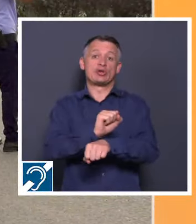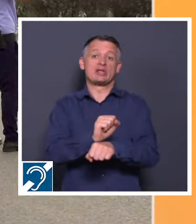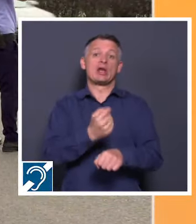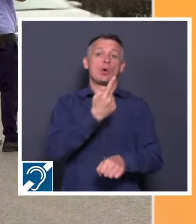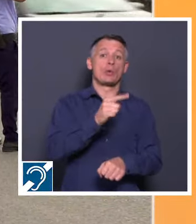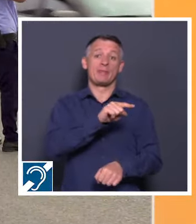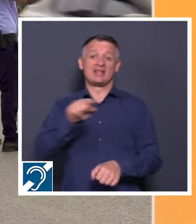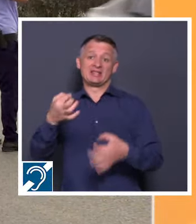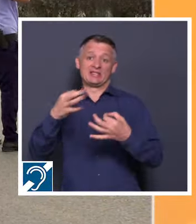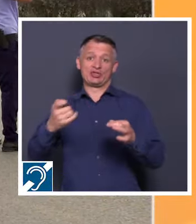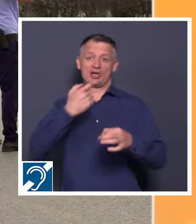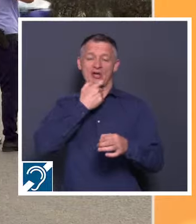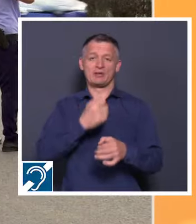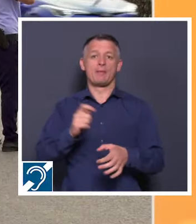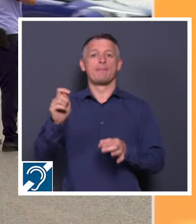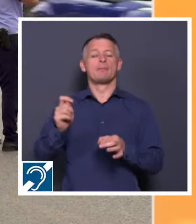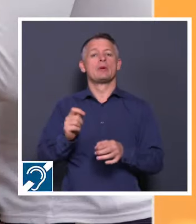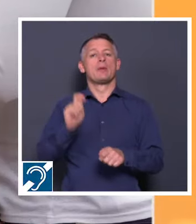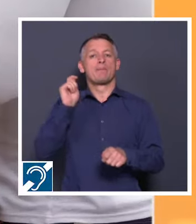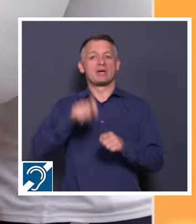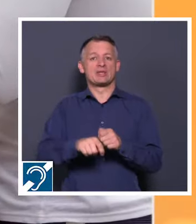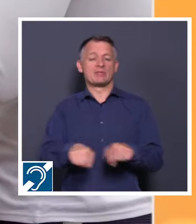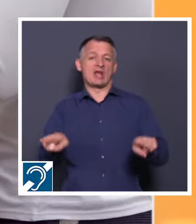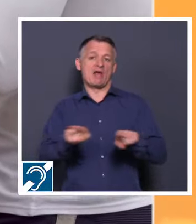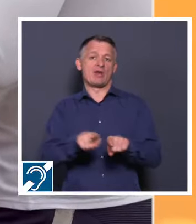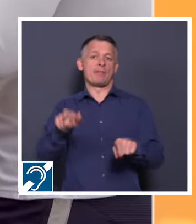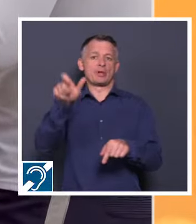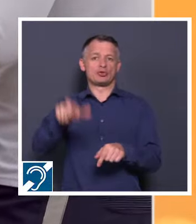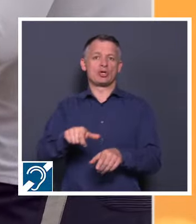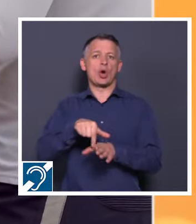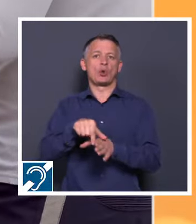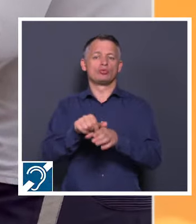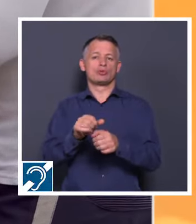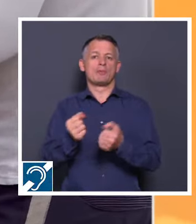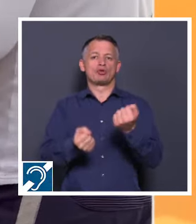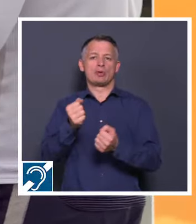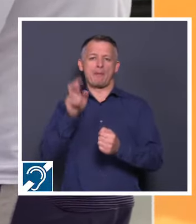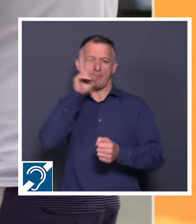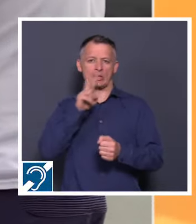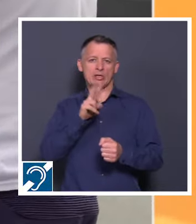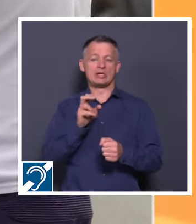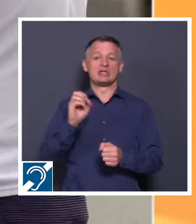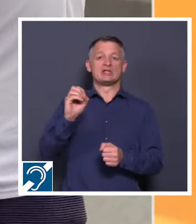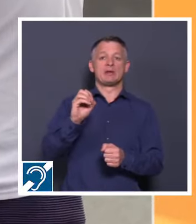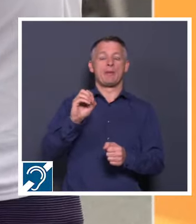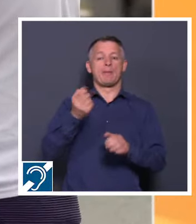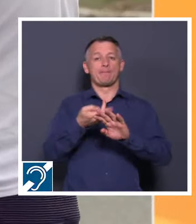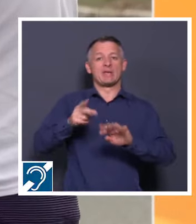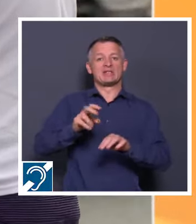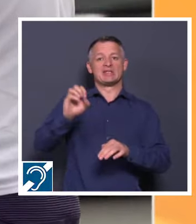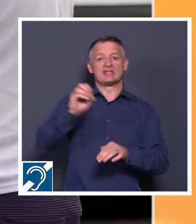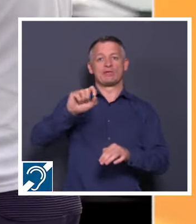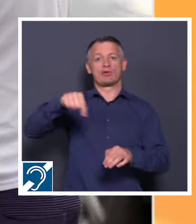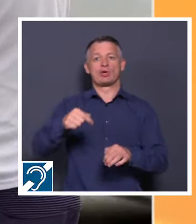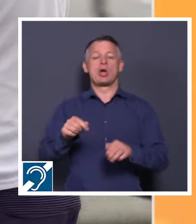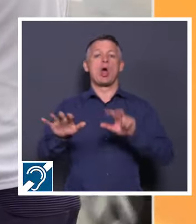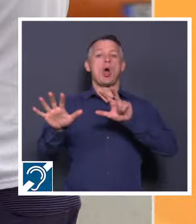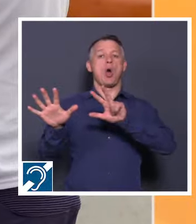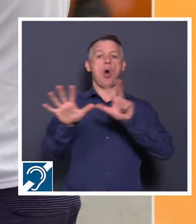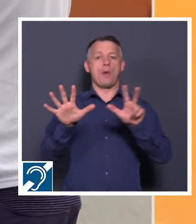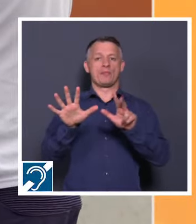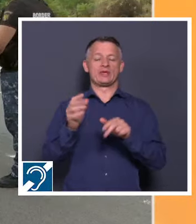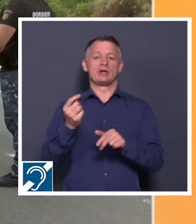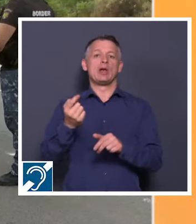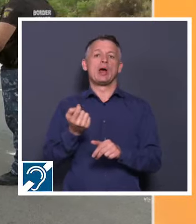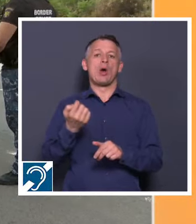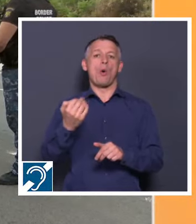ani. Măsura este valabilă și în cazul șoferilor prinși cu o alcoolemie mai mare de 0,8 la mie și asta indiferent dacă